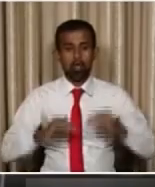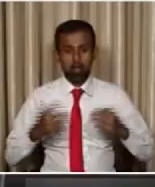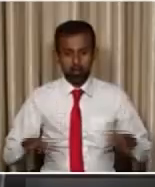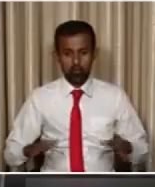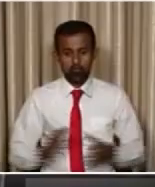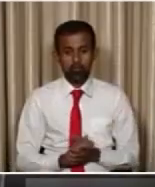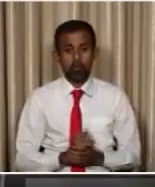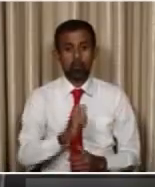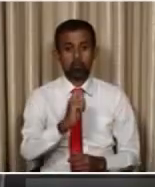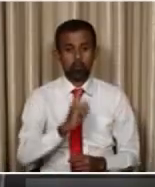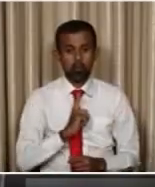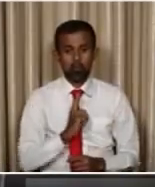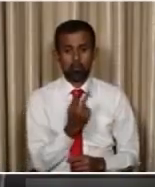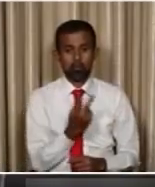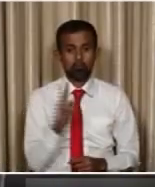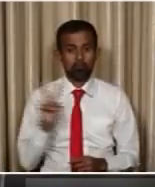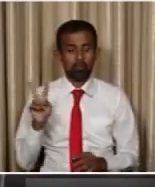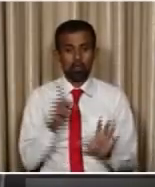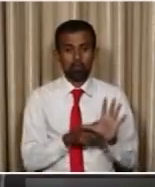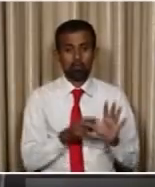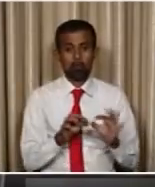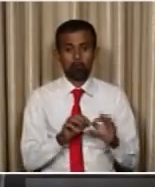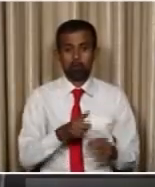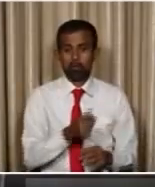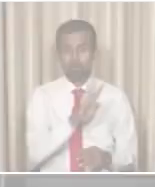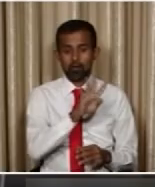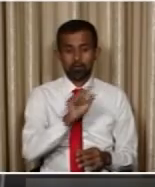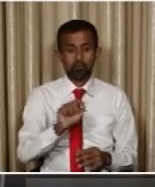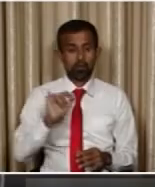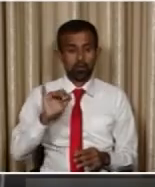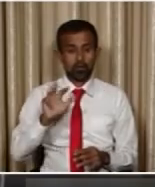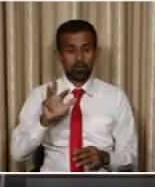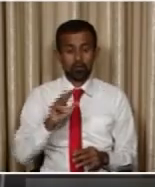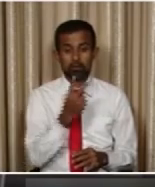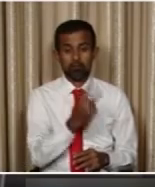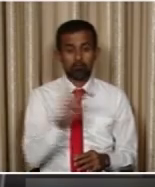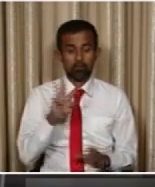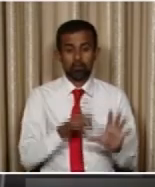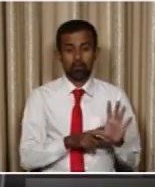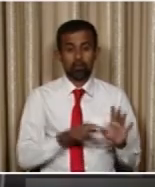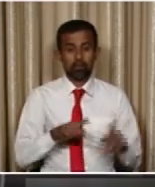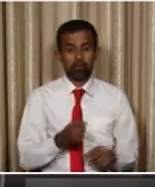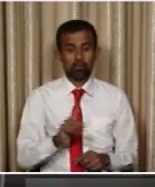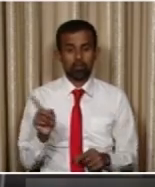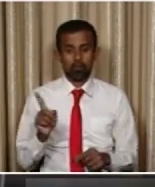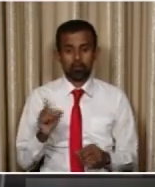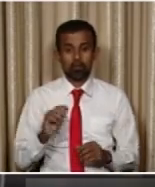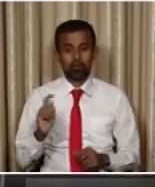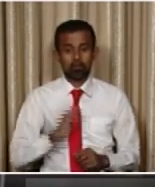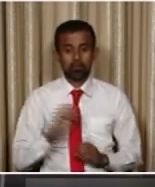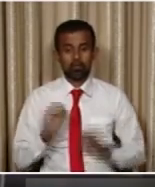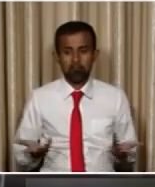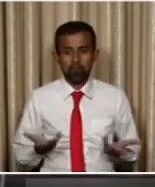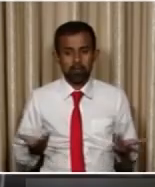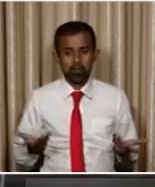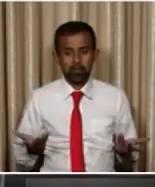හැබැයි ආදායම 2022දී බිලියන 104.9යි 2023දී බිලියන 110යි. ආදායම 106කින් අපි වර්ධනය